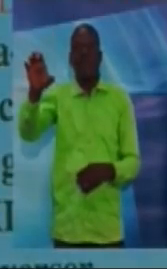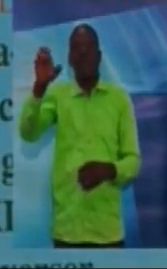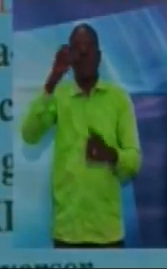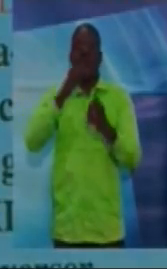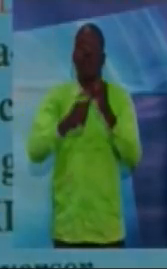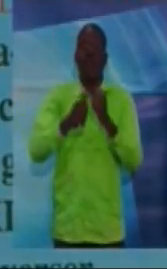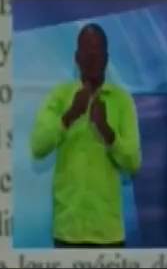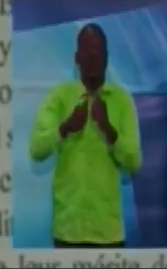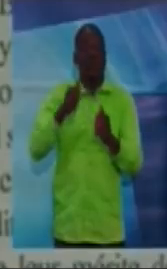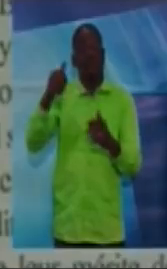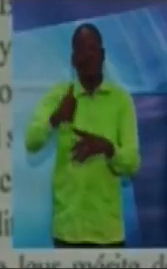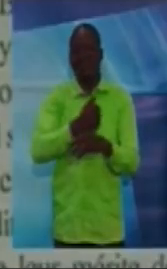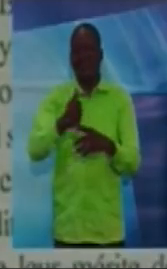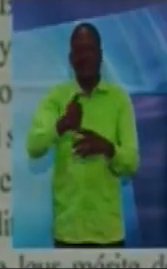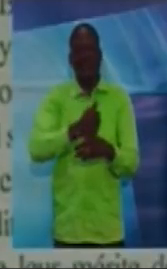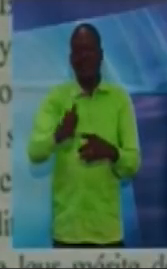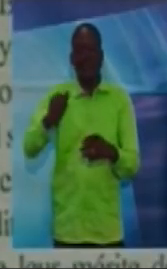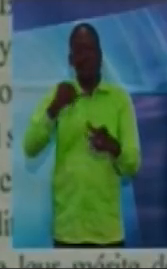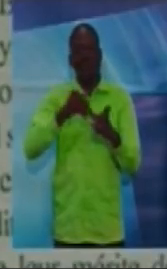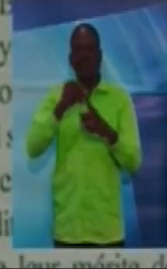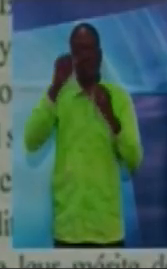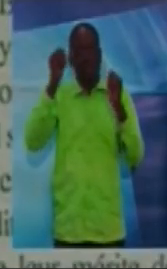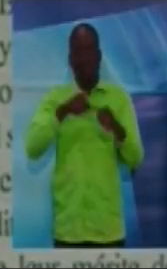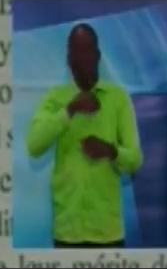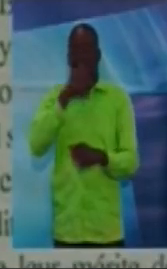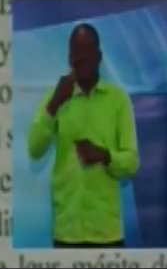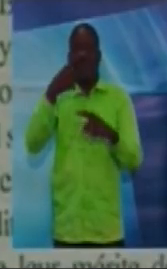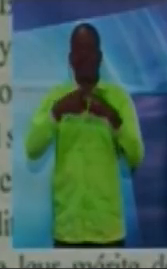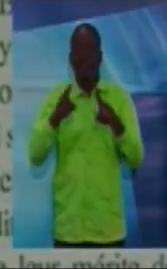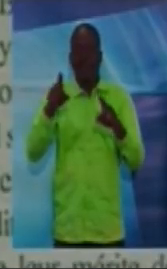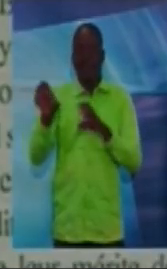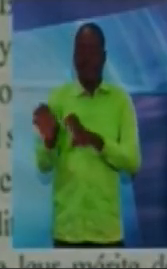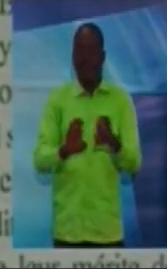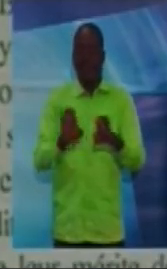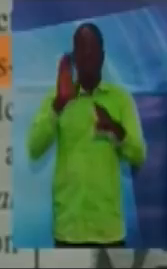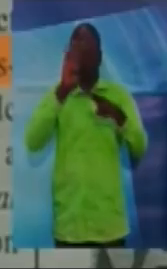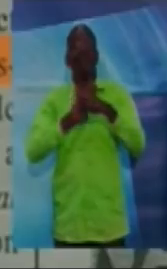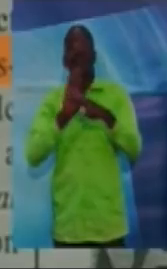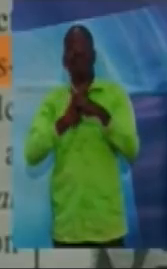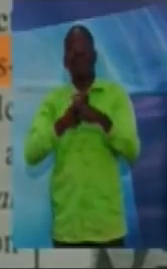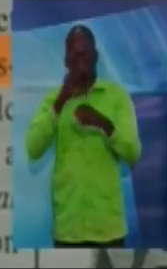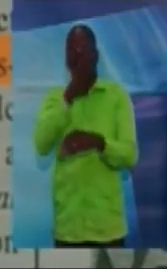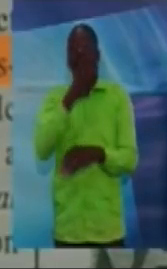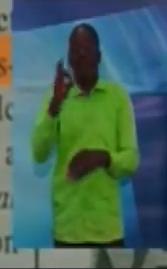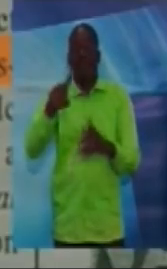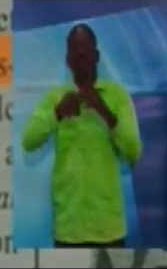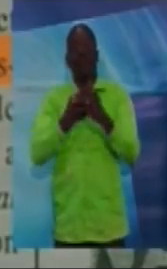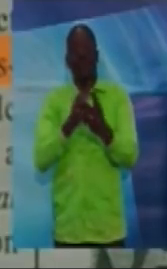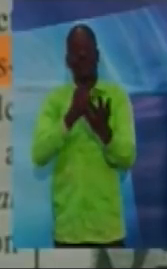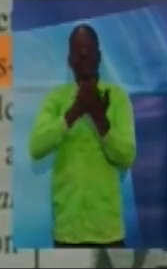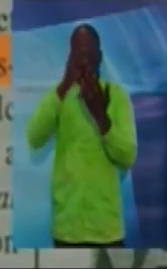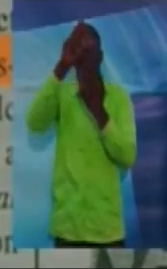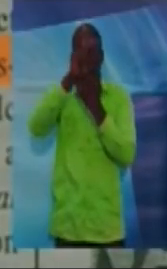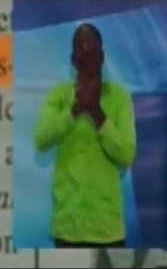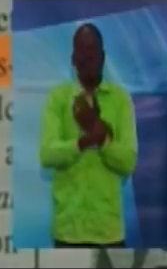des affaires louches ne sont plus le jeu du ballon rond, allusion faite à l'interpellation à Paris en début juin